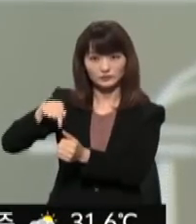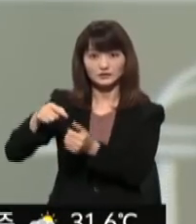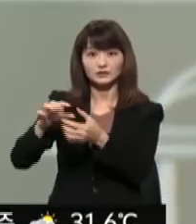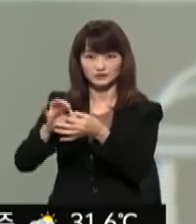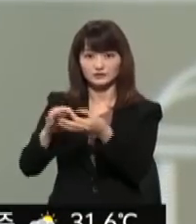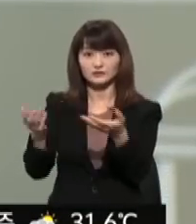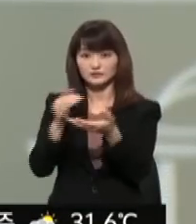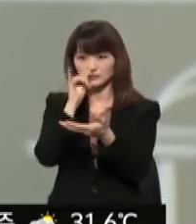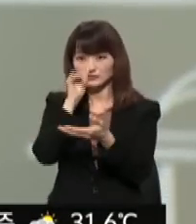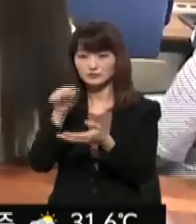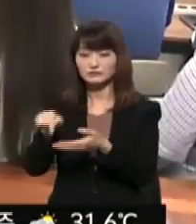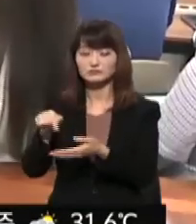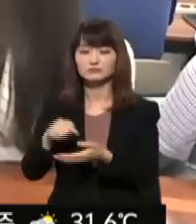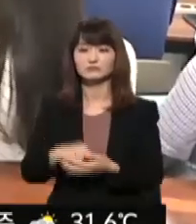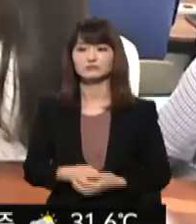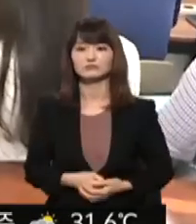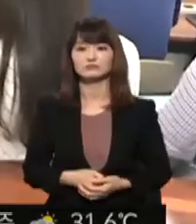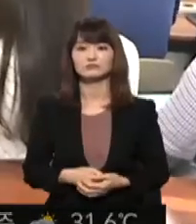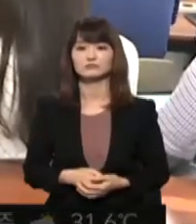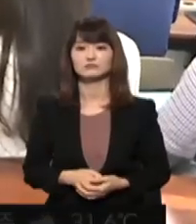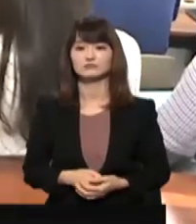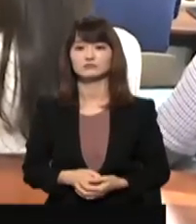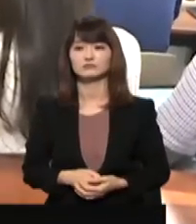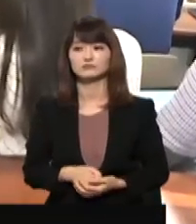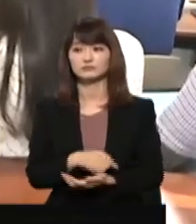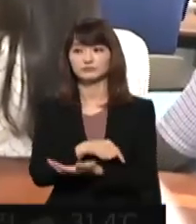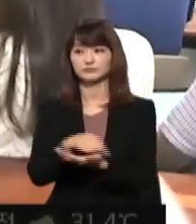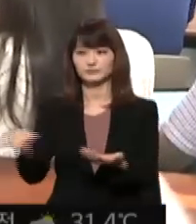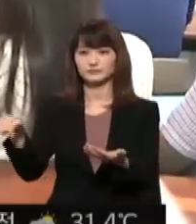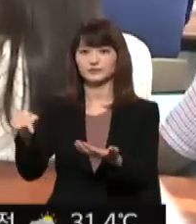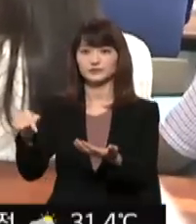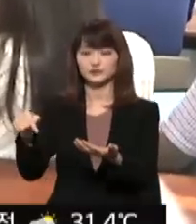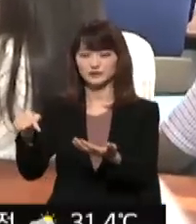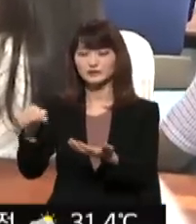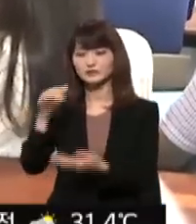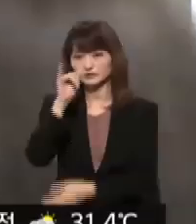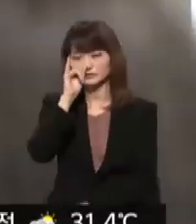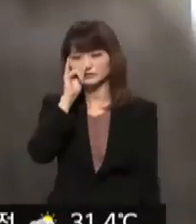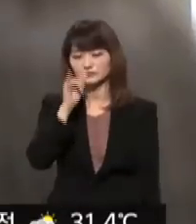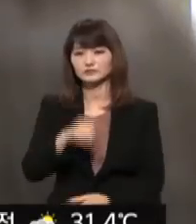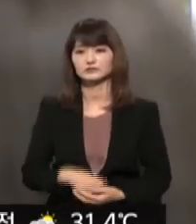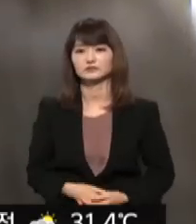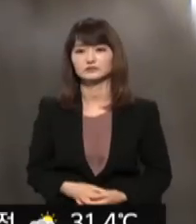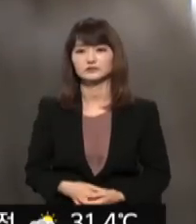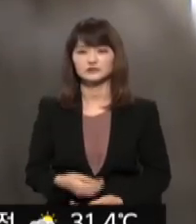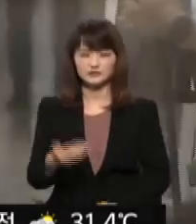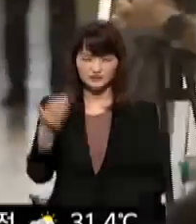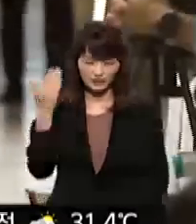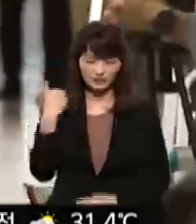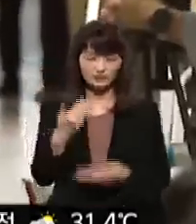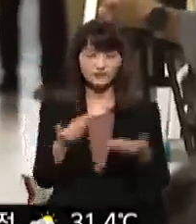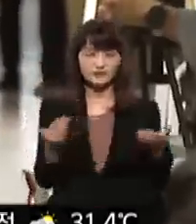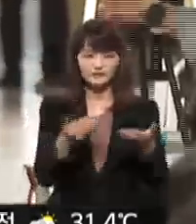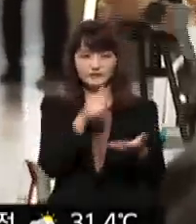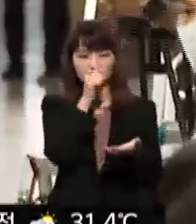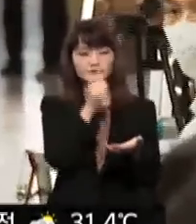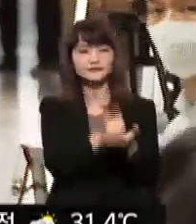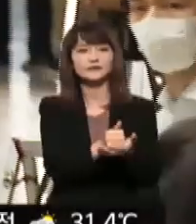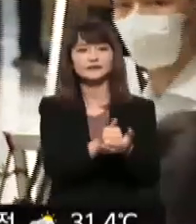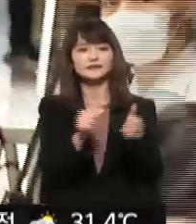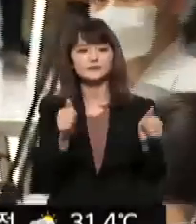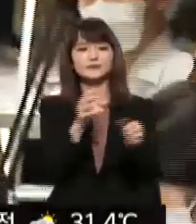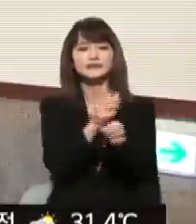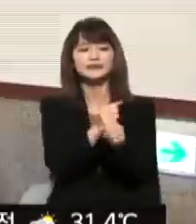나오고 있는데이 부분은 사실 굉장히 큰 타격으로 돌아올 것 같은 느낌이 듭니다 그러니까 앞에 것들은 시효가 좀 오래 지났기